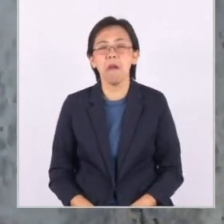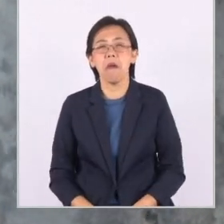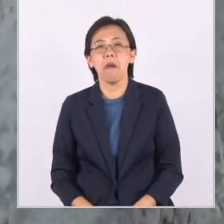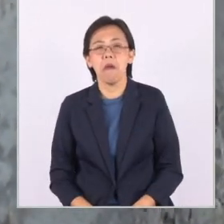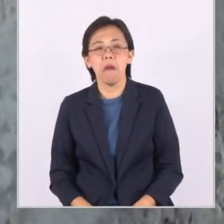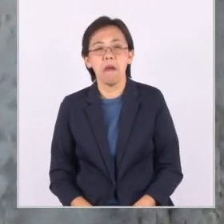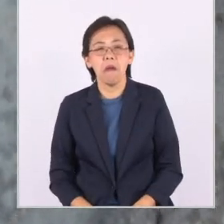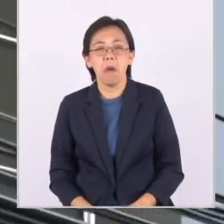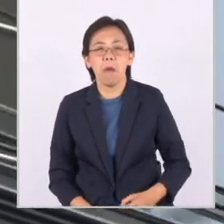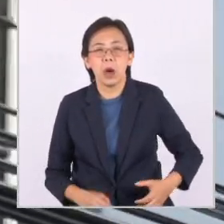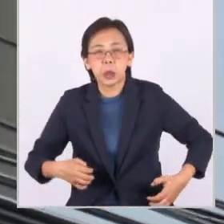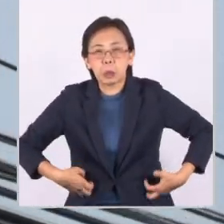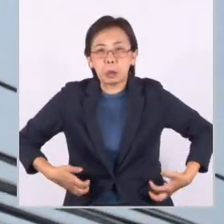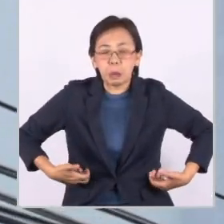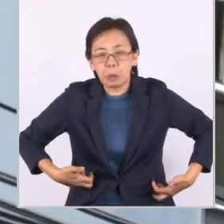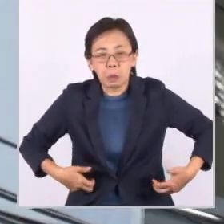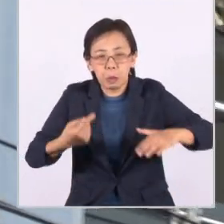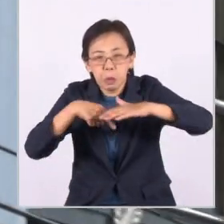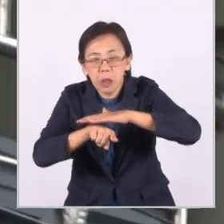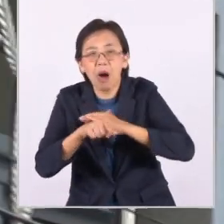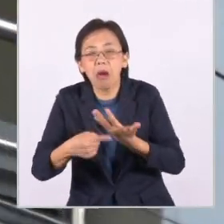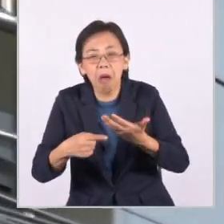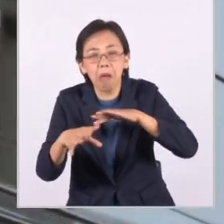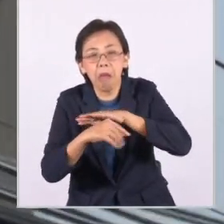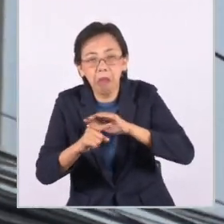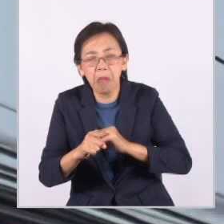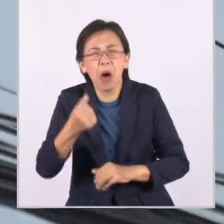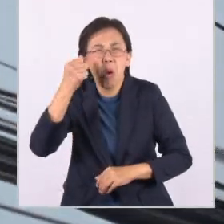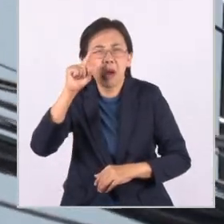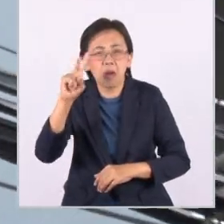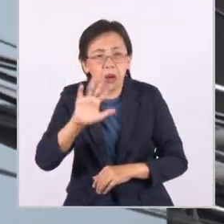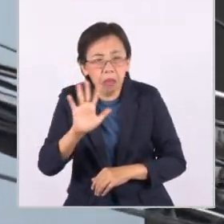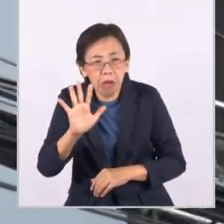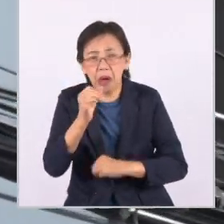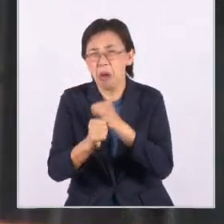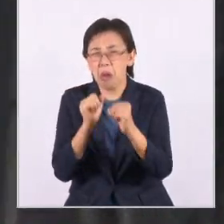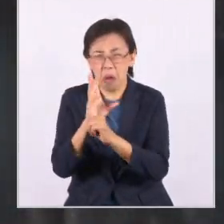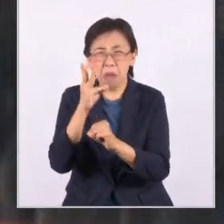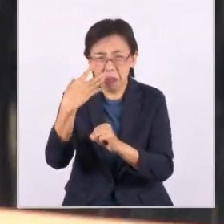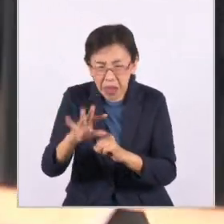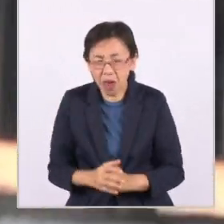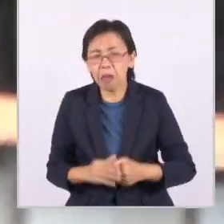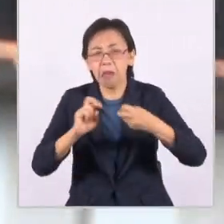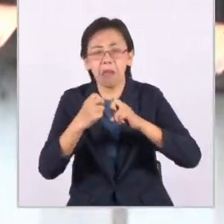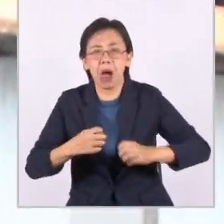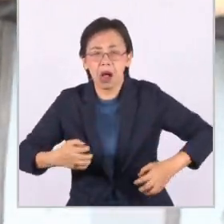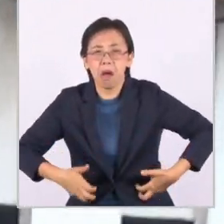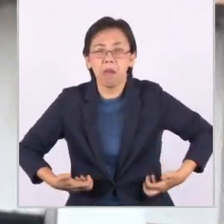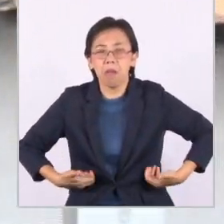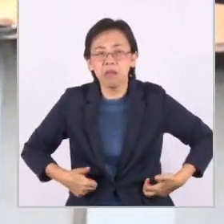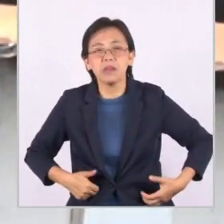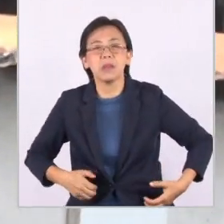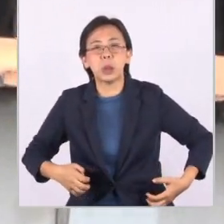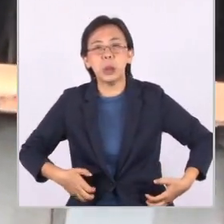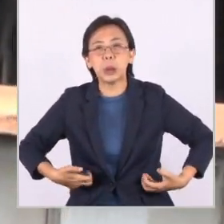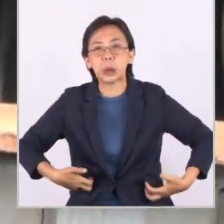กรื้อข้าวของเข้าในบ้านเขาบอกโอ้โหมันไม่ใช่แค่วันสองวันนะ6ปีมาแล้วที่ต้องเจอความป่วนของเจ้าฝูง